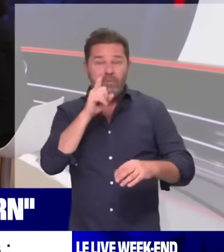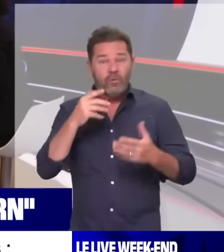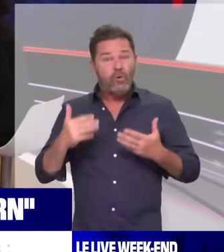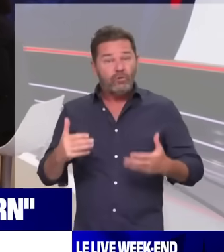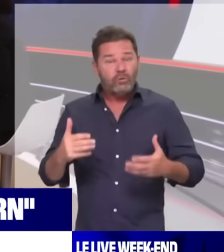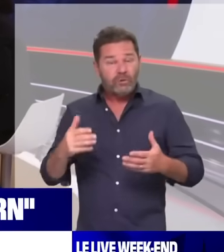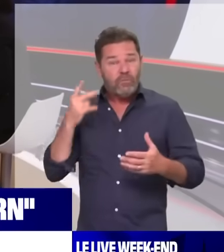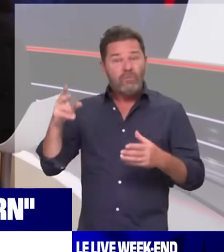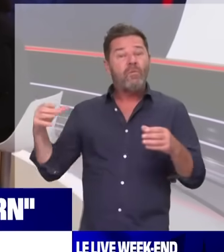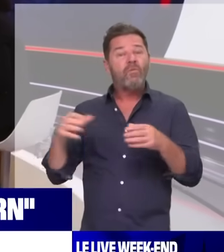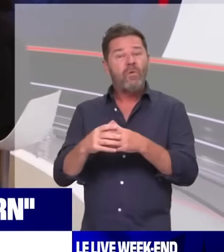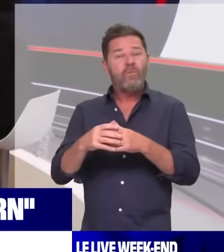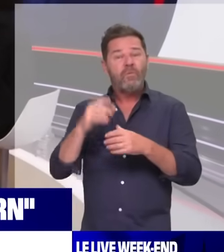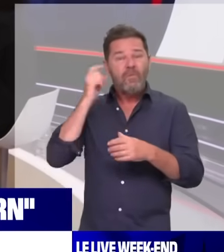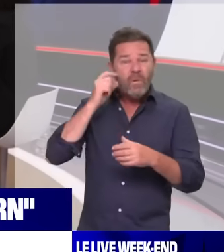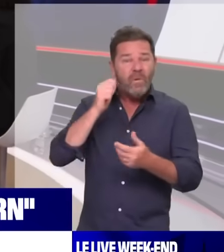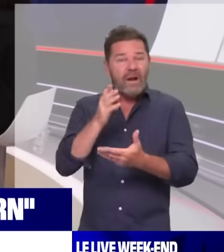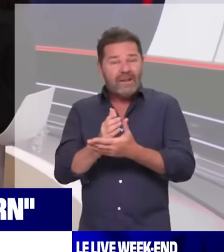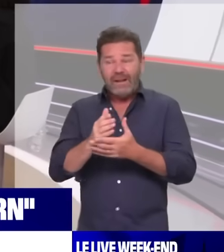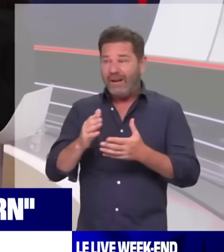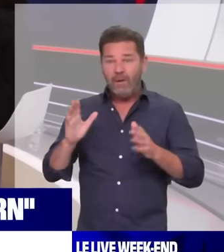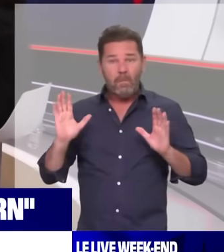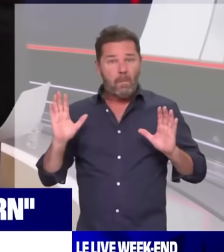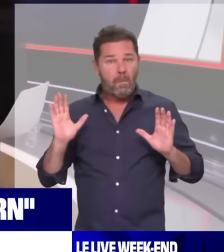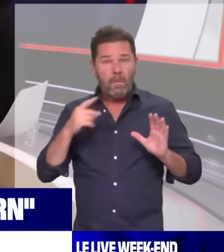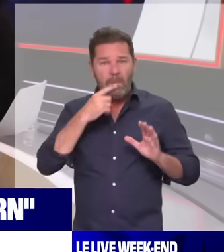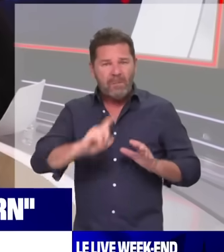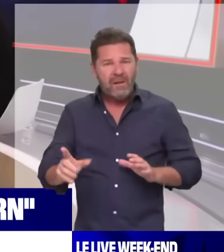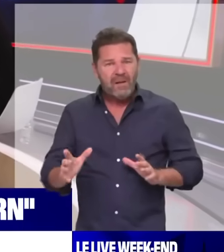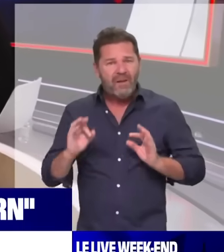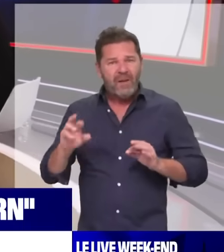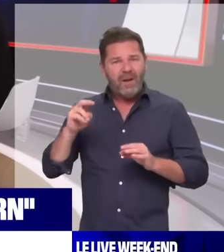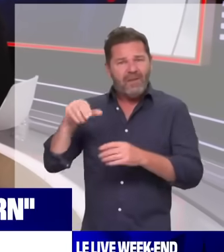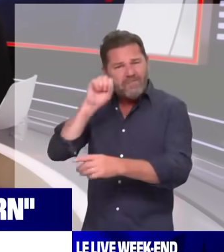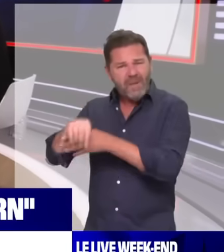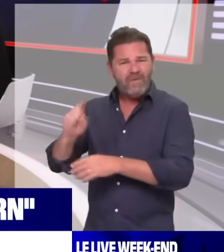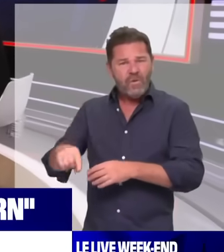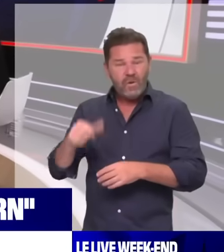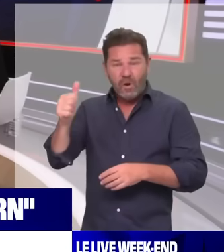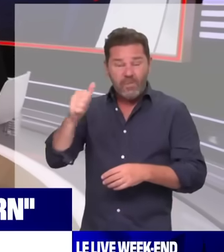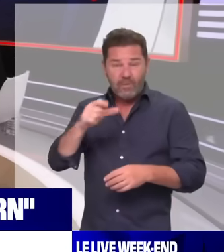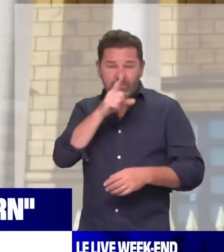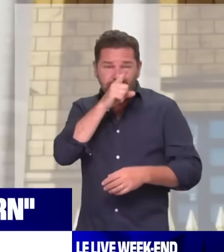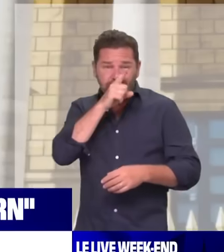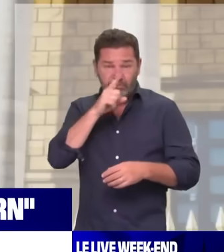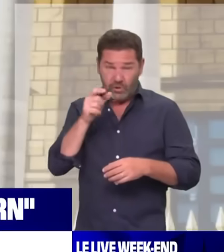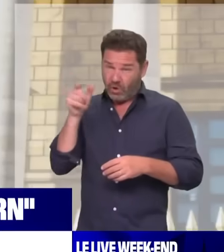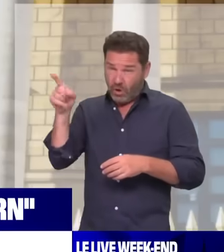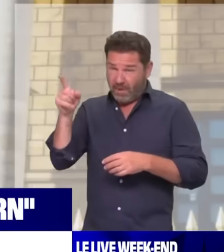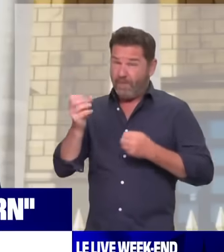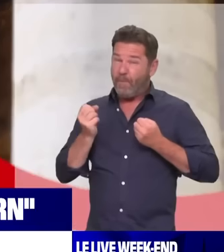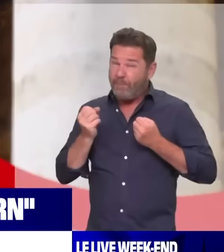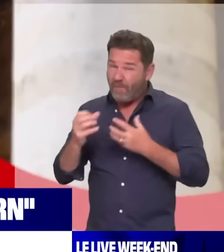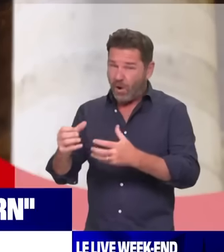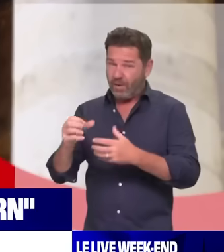la bouche du du des macronistes qui est à mon sens absolument irresponsable parce qu'ils sont en train d'installer l'extrême droite au pouvoir et en faisant